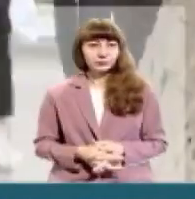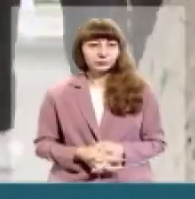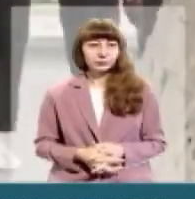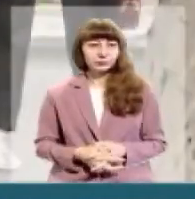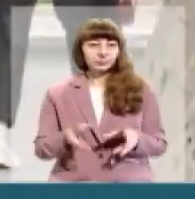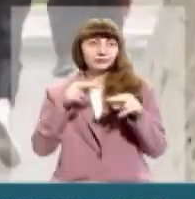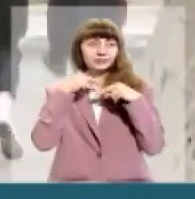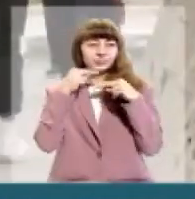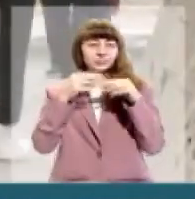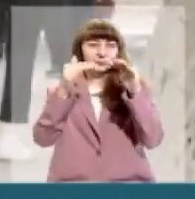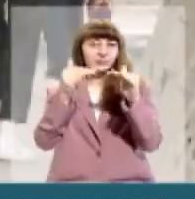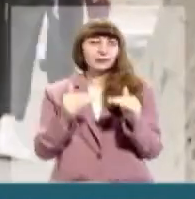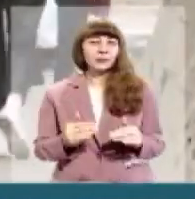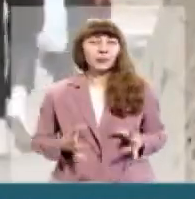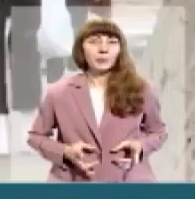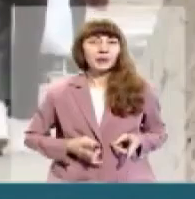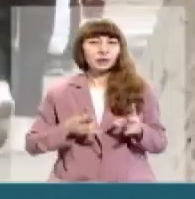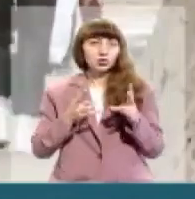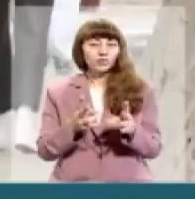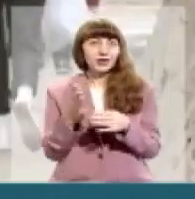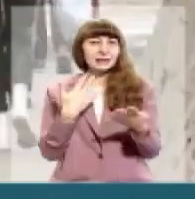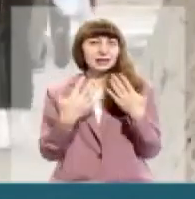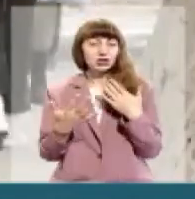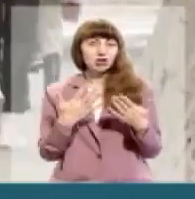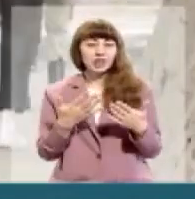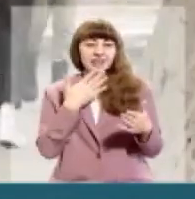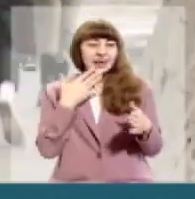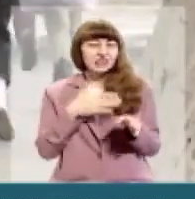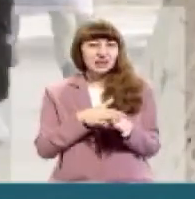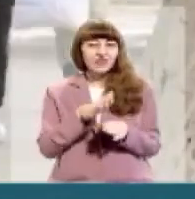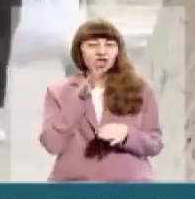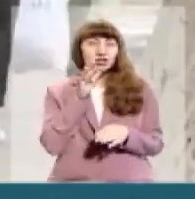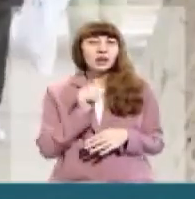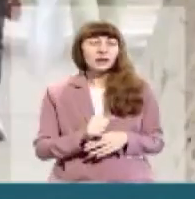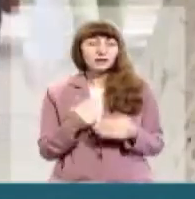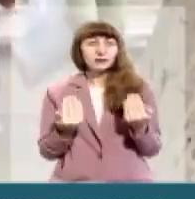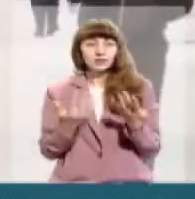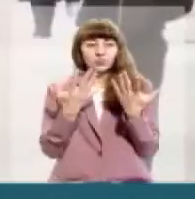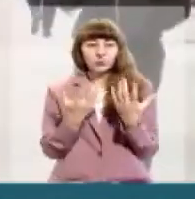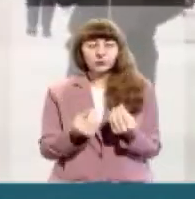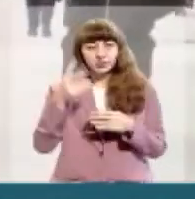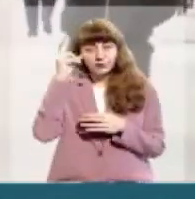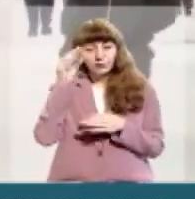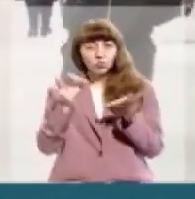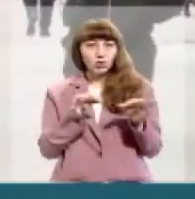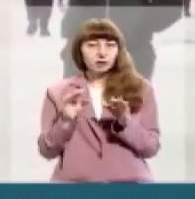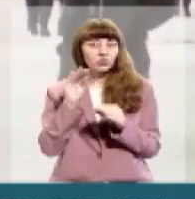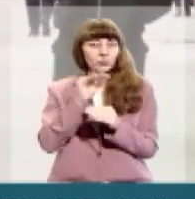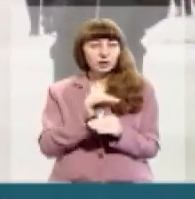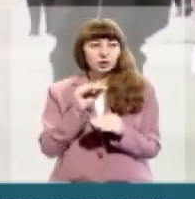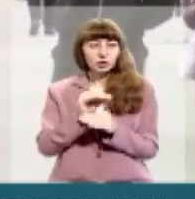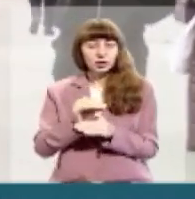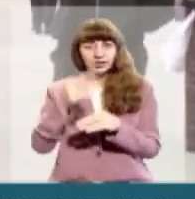кәмелетке толмағандарға қатысты қылмыстардың төмендеуі байқалады делінген хабарламада. Айта кетейік, бүгінгі таңда цифрлық картаға